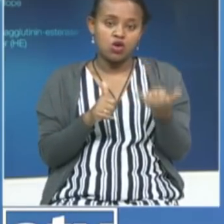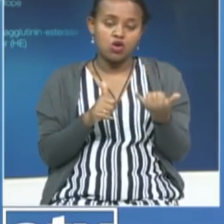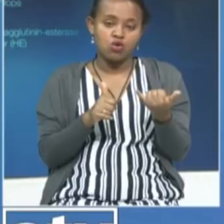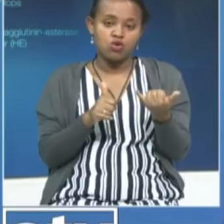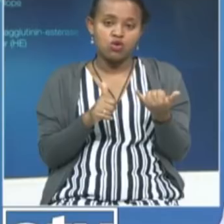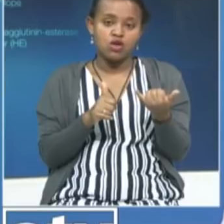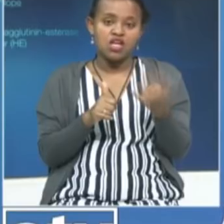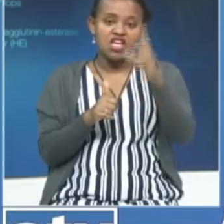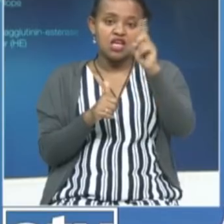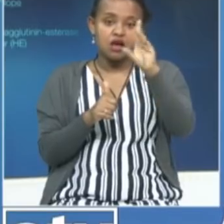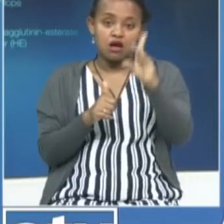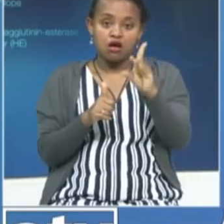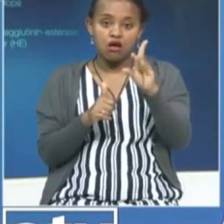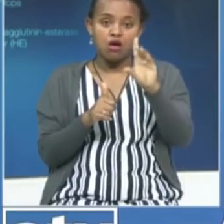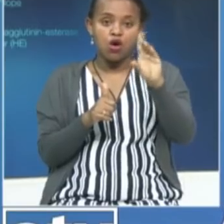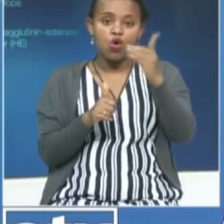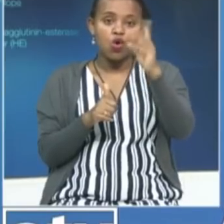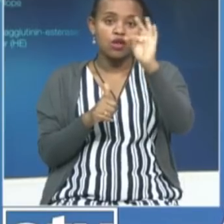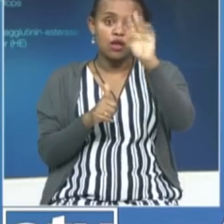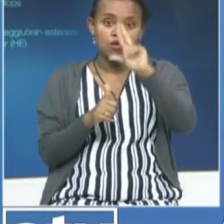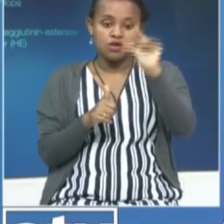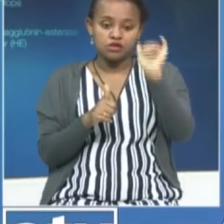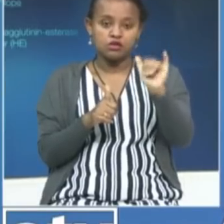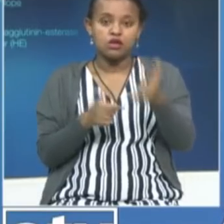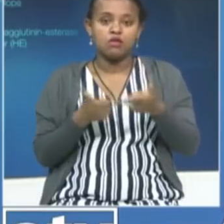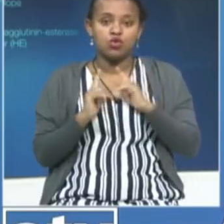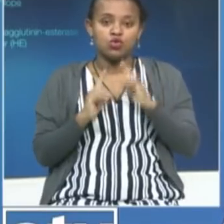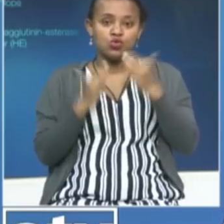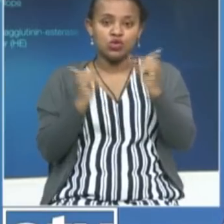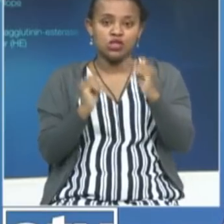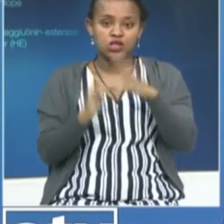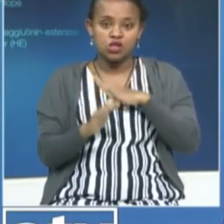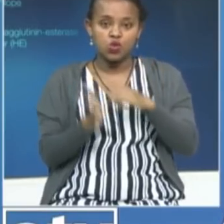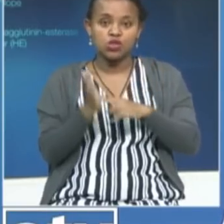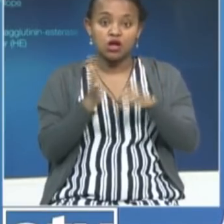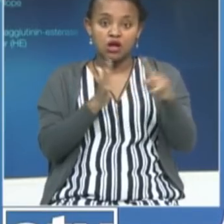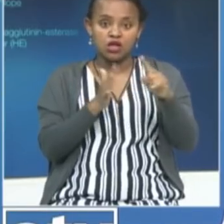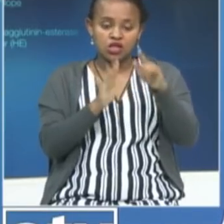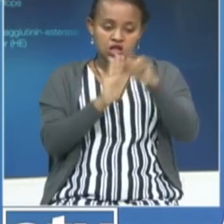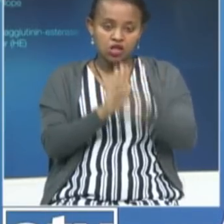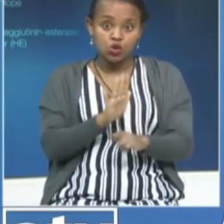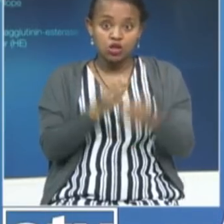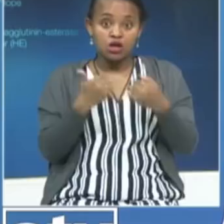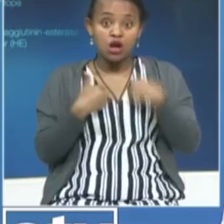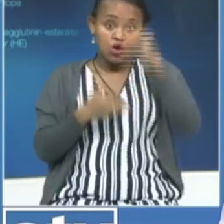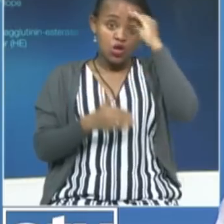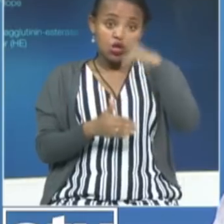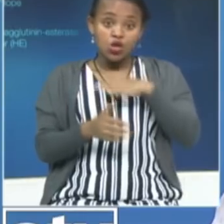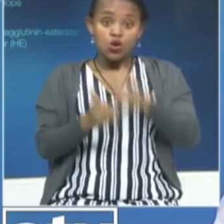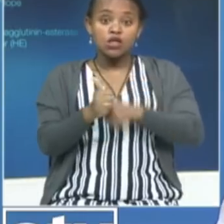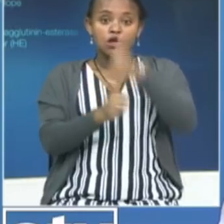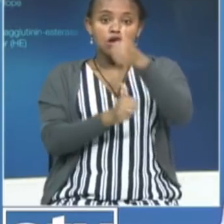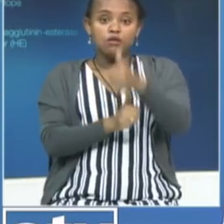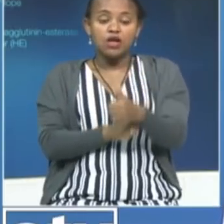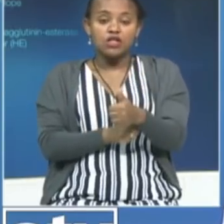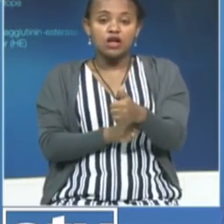ለምሳሌ የካኮተቤ እዛው ነው የሚኖሩት። ውስን ሰዎች ወይ ተጋላጭነታቸው ዝቅ ካሉት ሰዎች